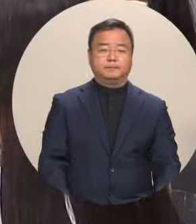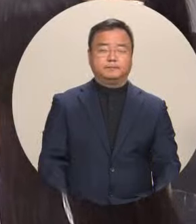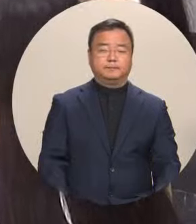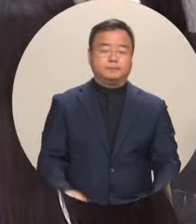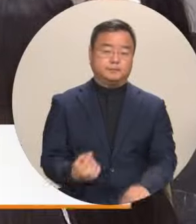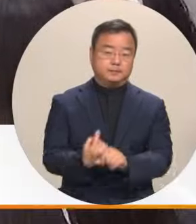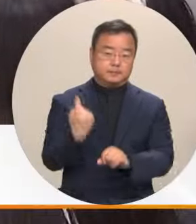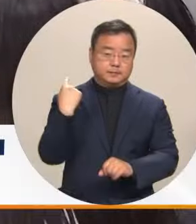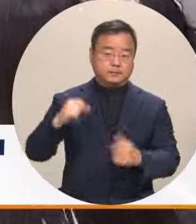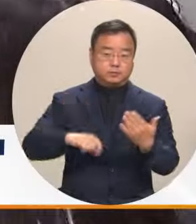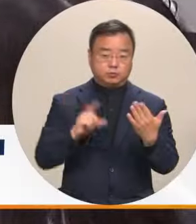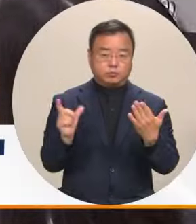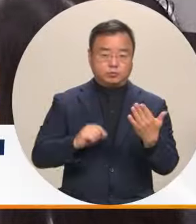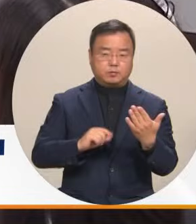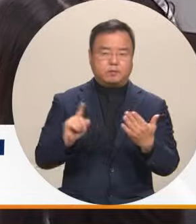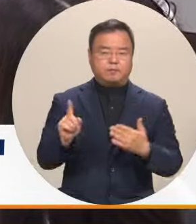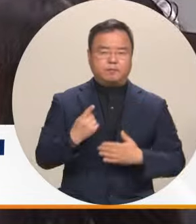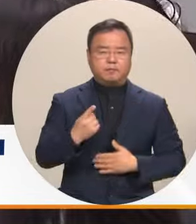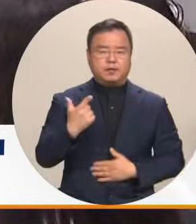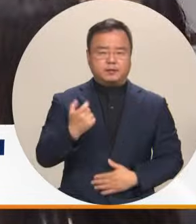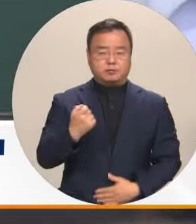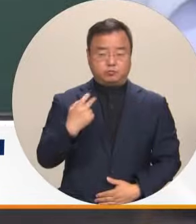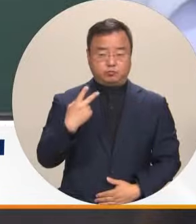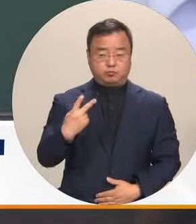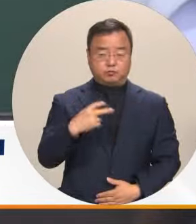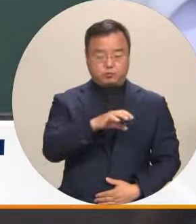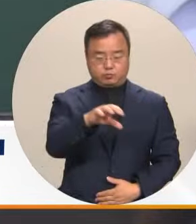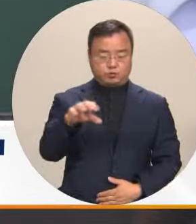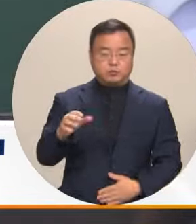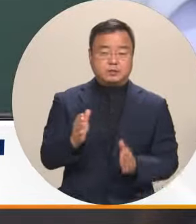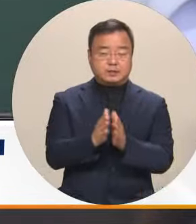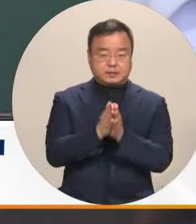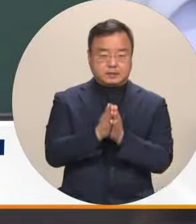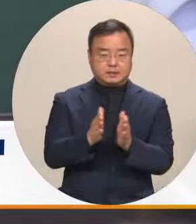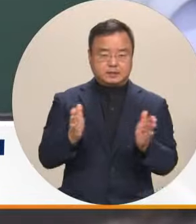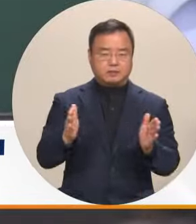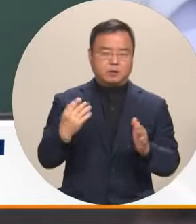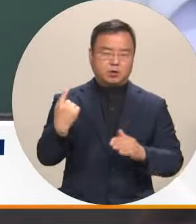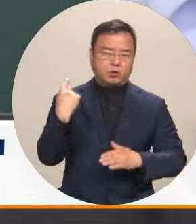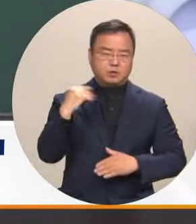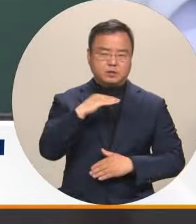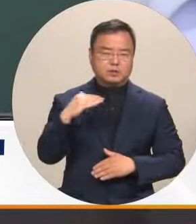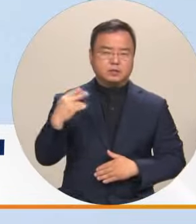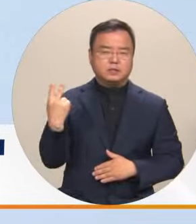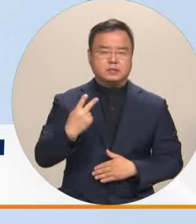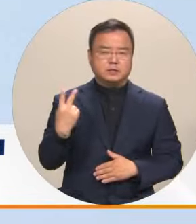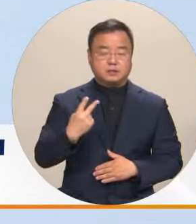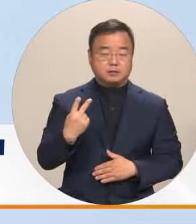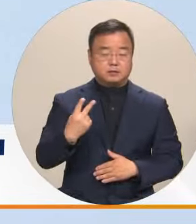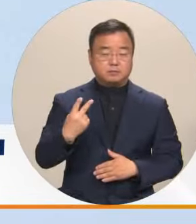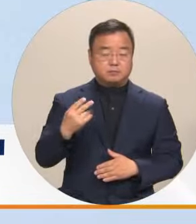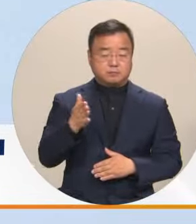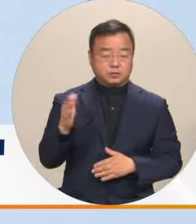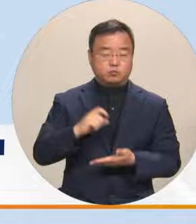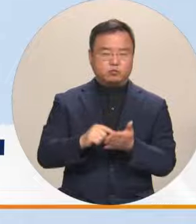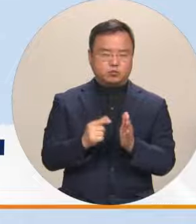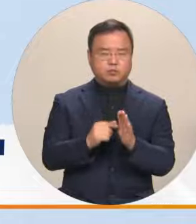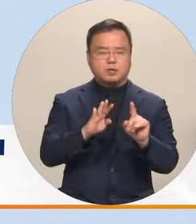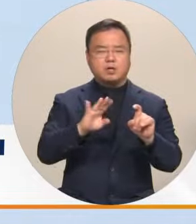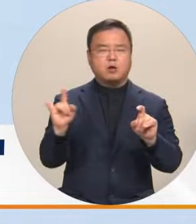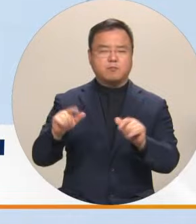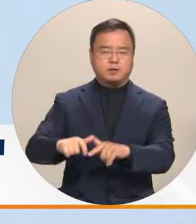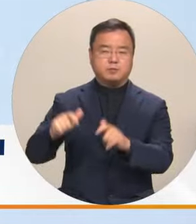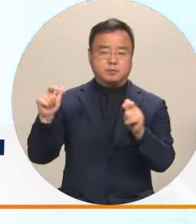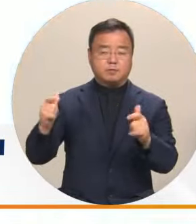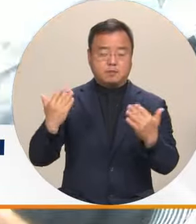작년 9월 예순 두개에서 시작한 하이 러닝은 어제 기준 23개로 배 넘게 급증한 상황